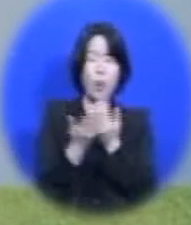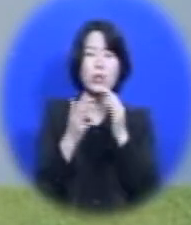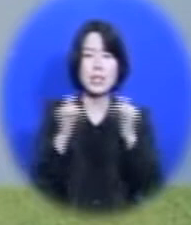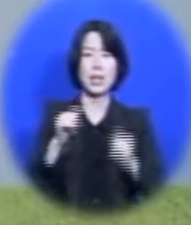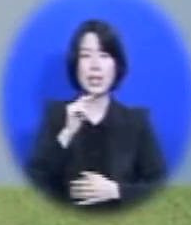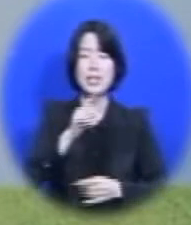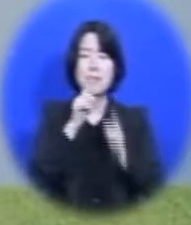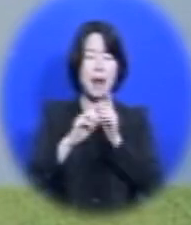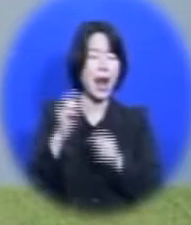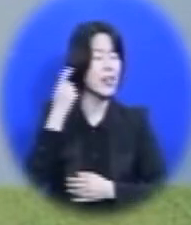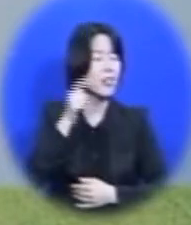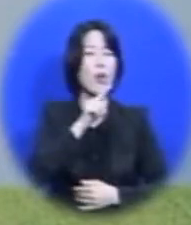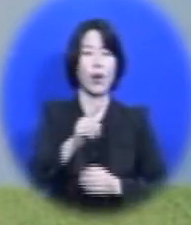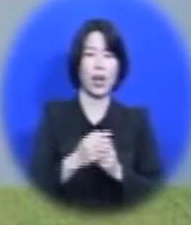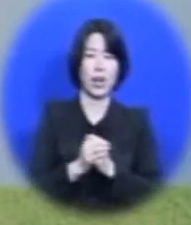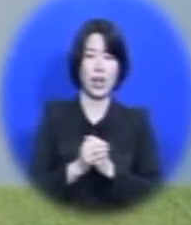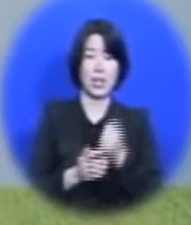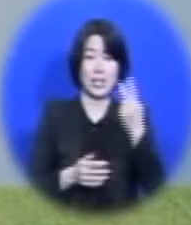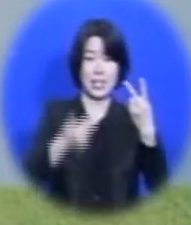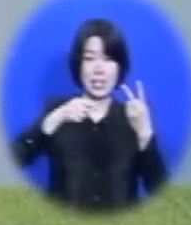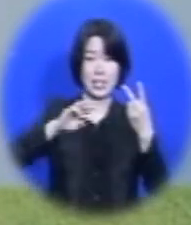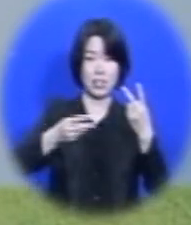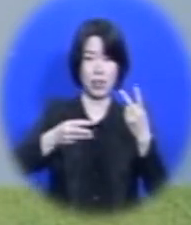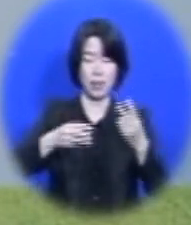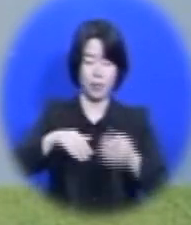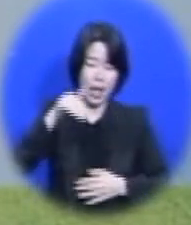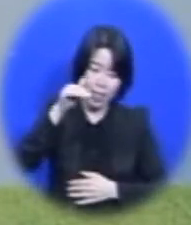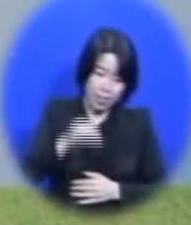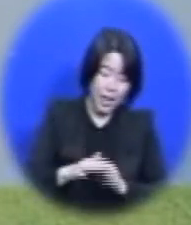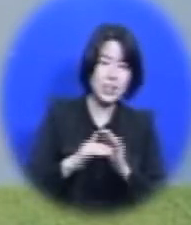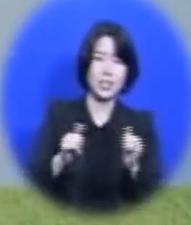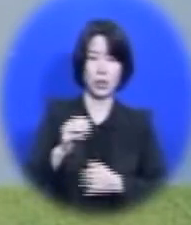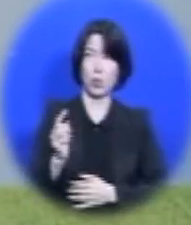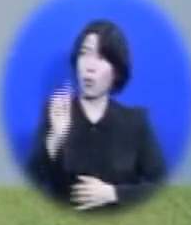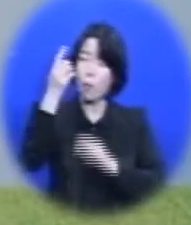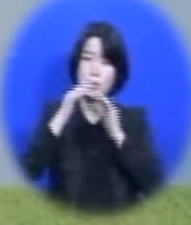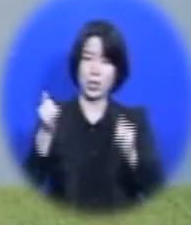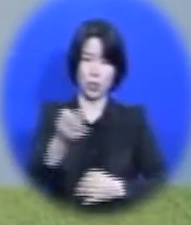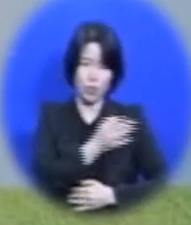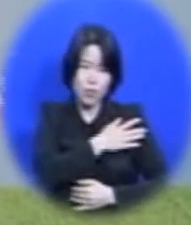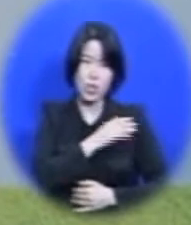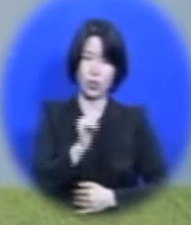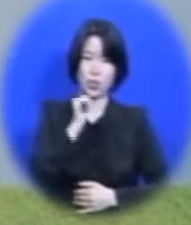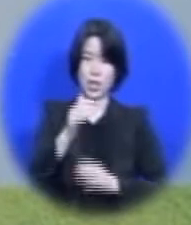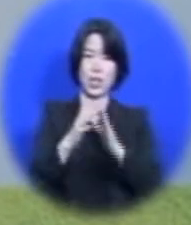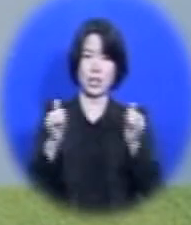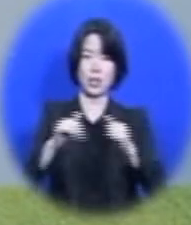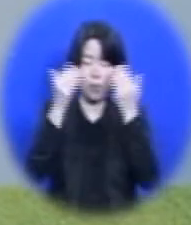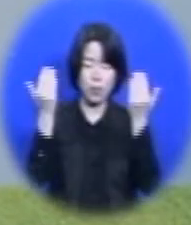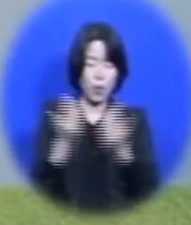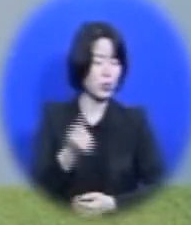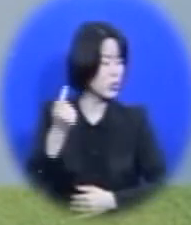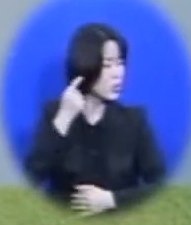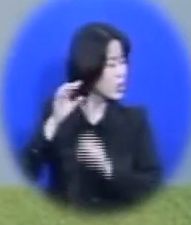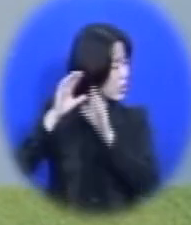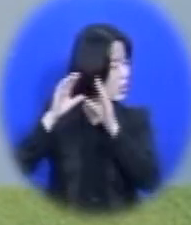이 말을 들어라. 2절에 보면 낮은 자도 높은 자도 부자도 가난한 자도 모두 귀를